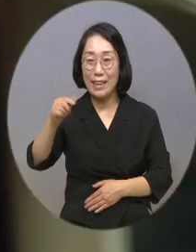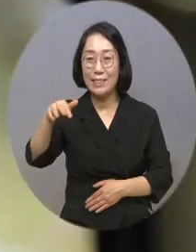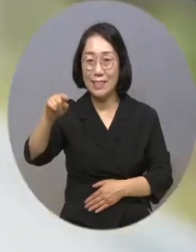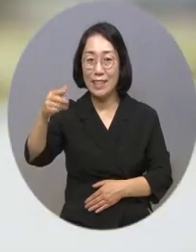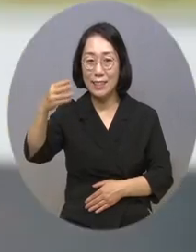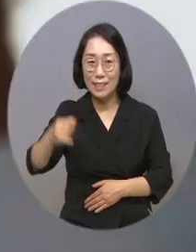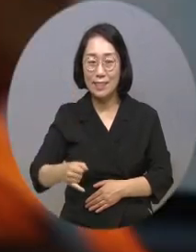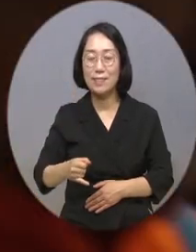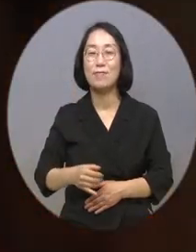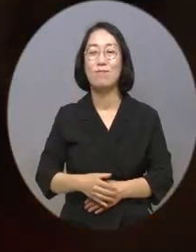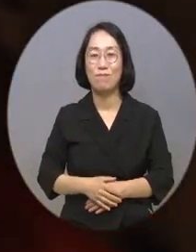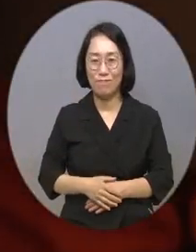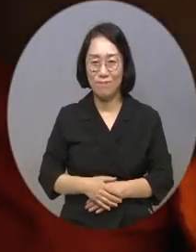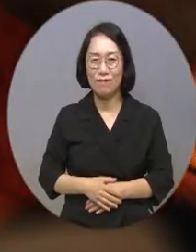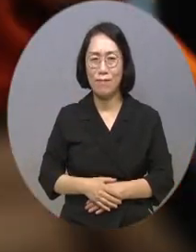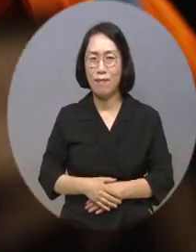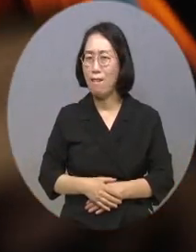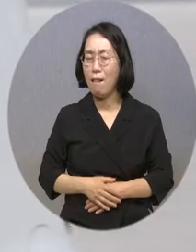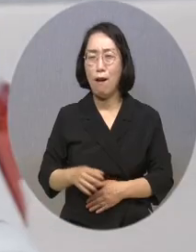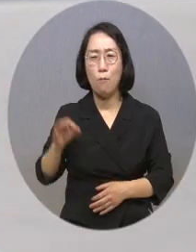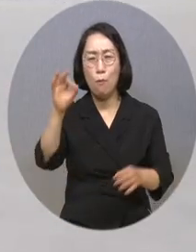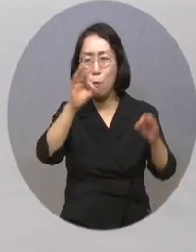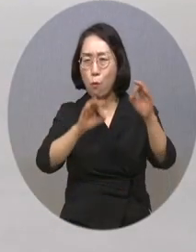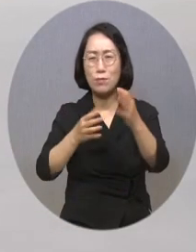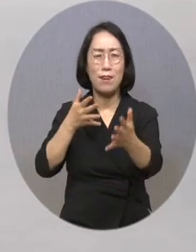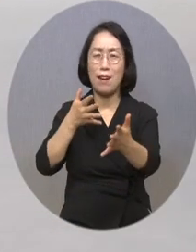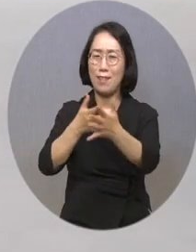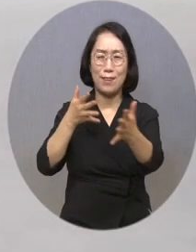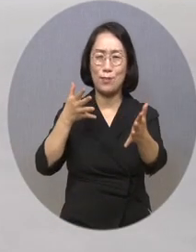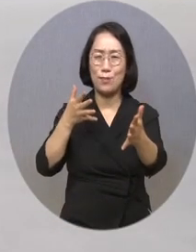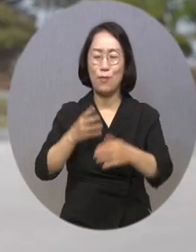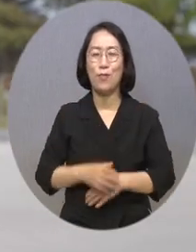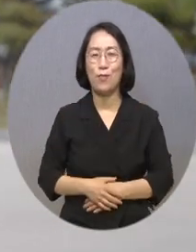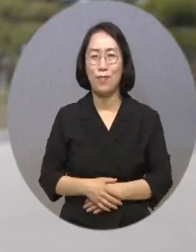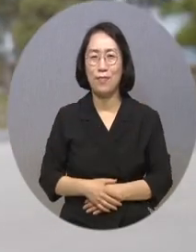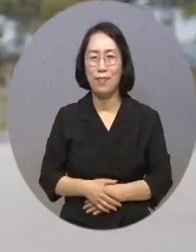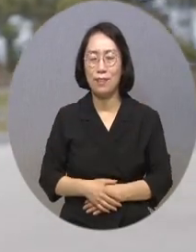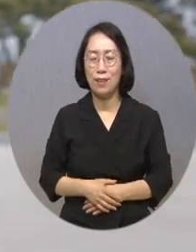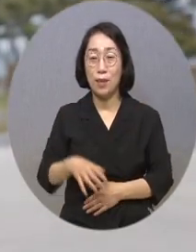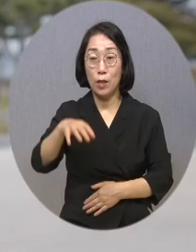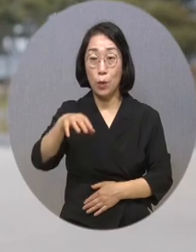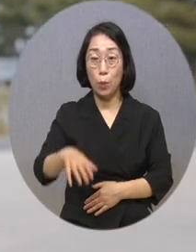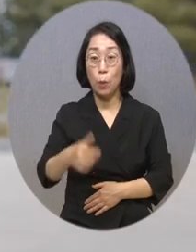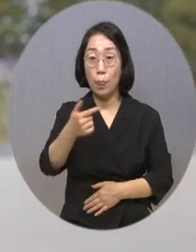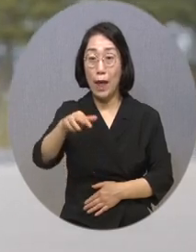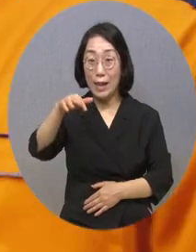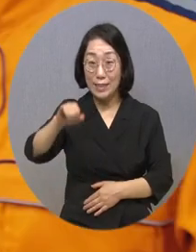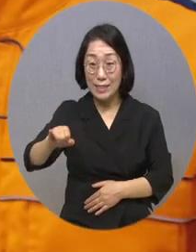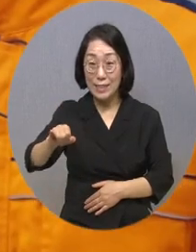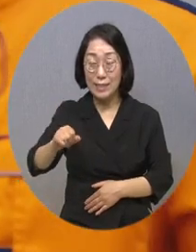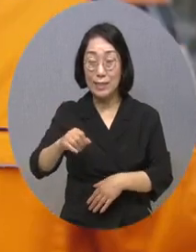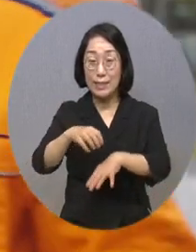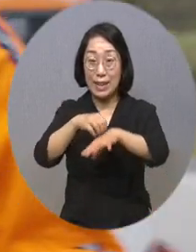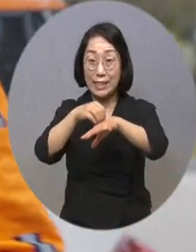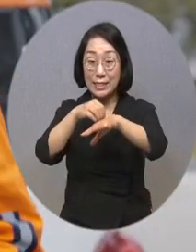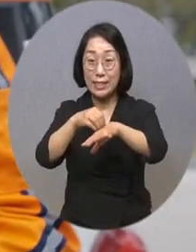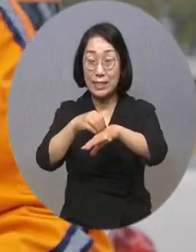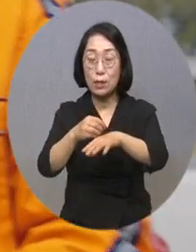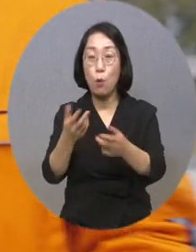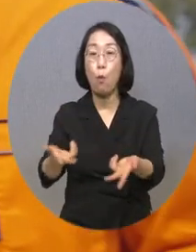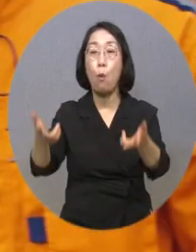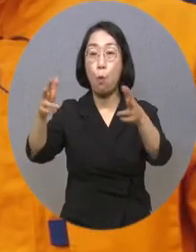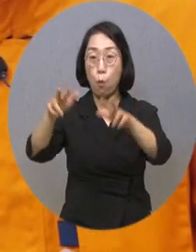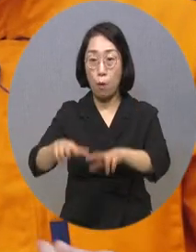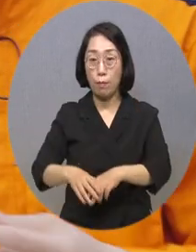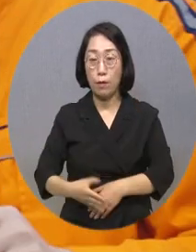도착했어. 이렇게 되면 녹음되고 여기가 바로 낙지공원이군요, 여러분. 무안에 살고 계신 분들은